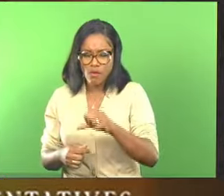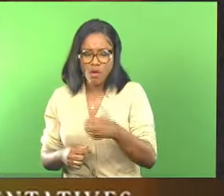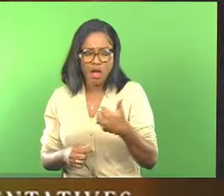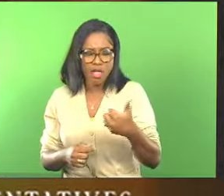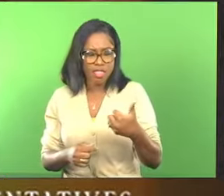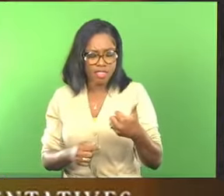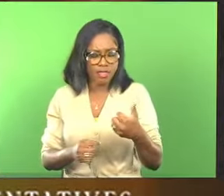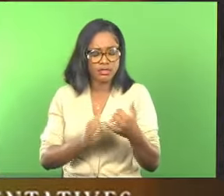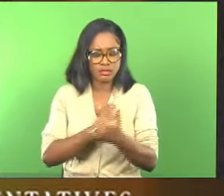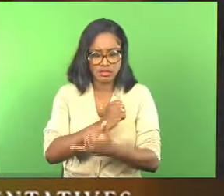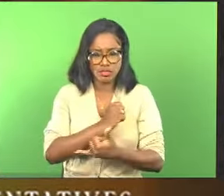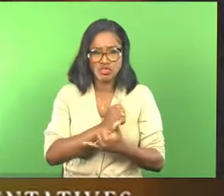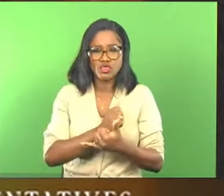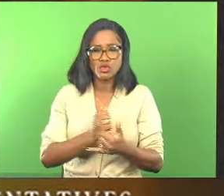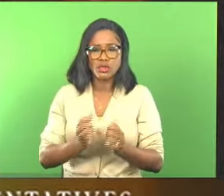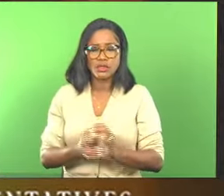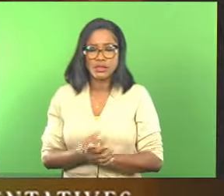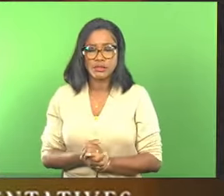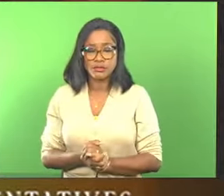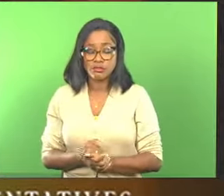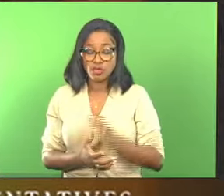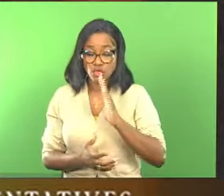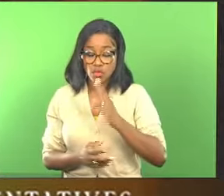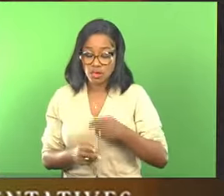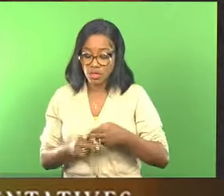हैं, भारतीयों के लिए